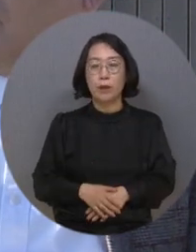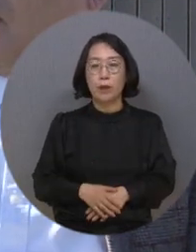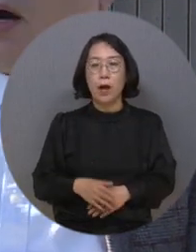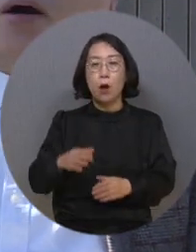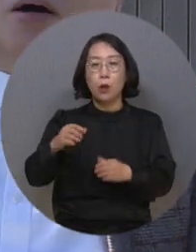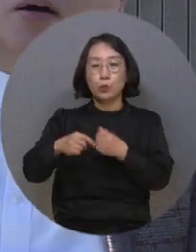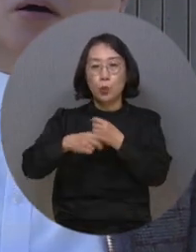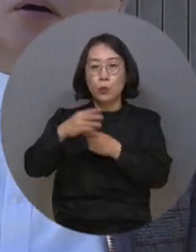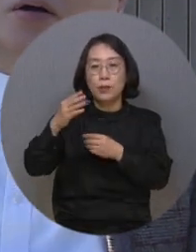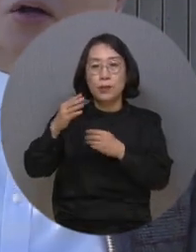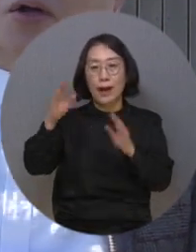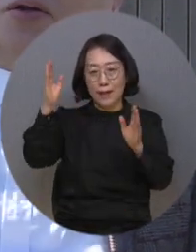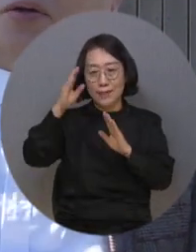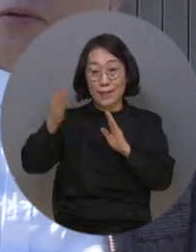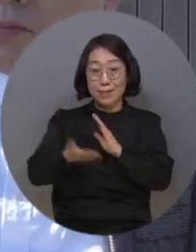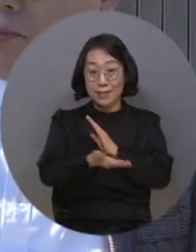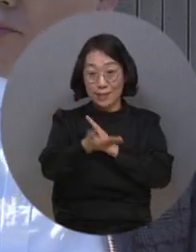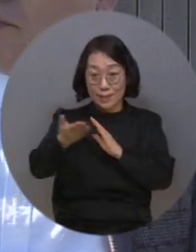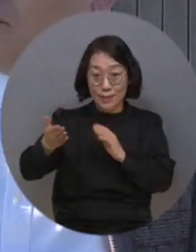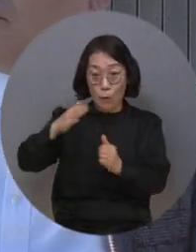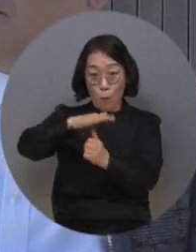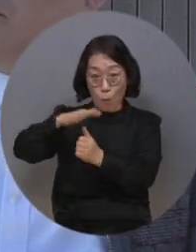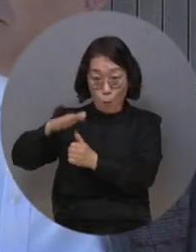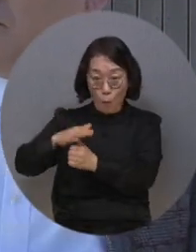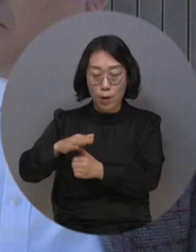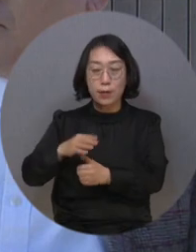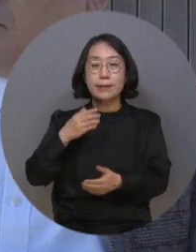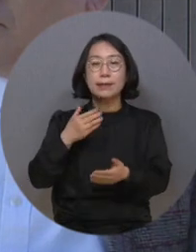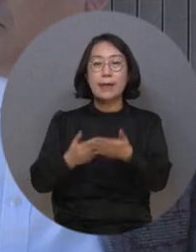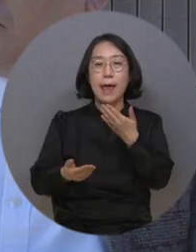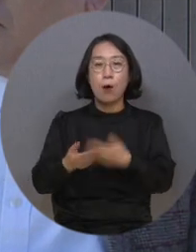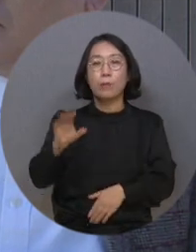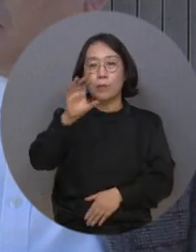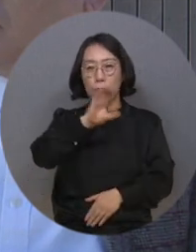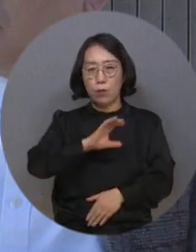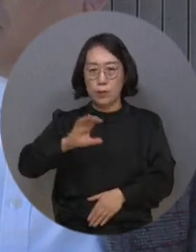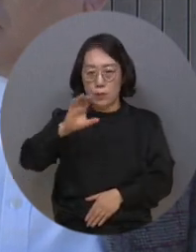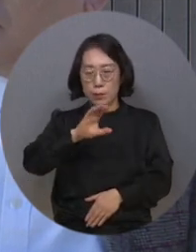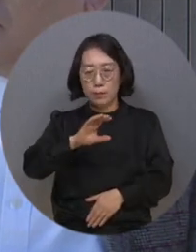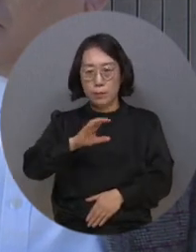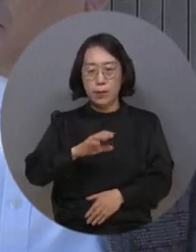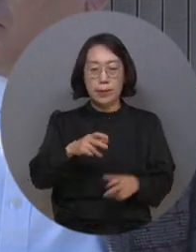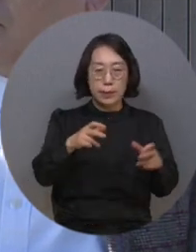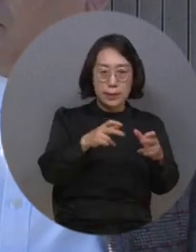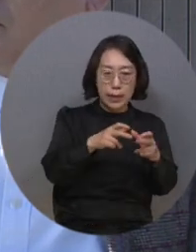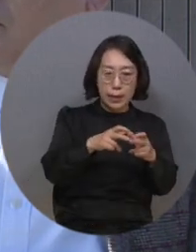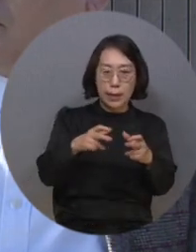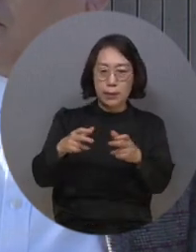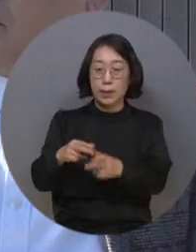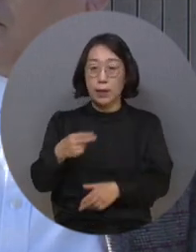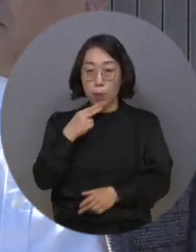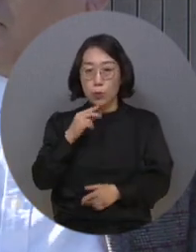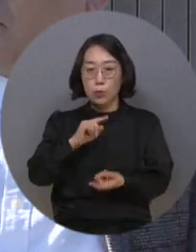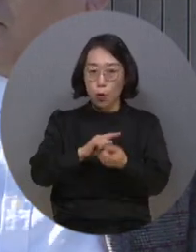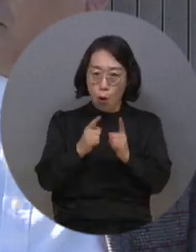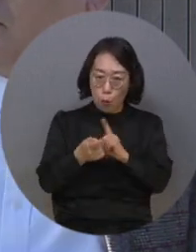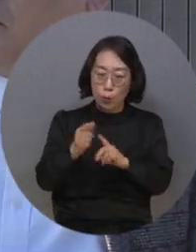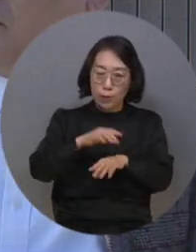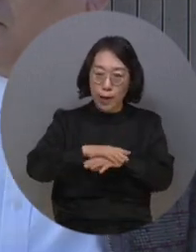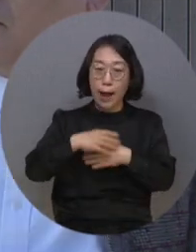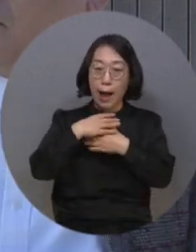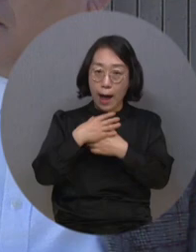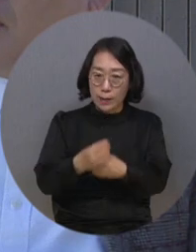같이 해보려고 합니다. 그래서 어릴 때부터 서로 이렇게 장애인과 비장애인이 서로 안전하게 이렇게 다닐 수 있는